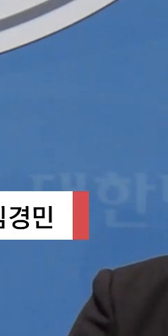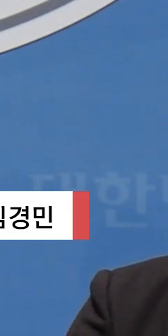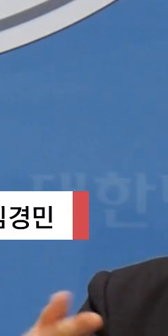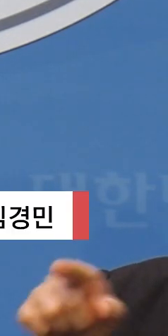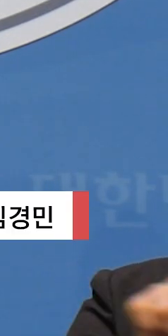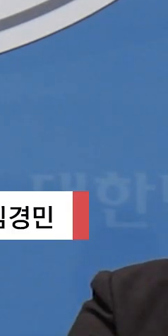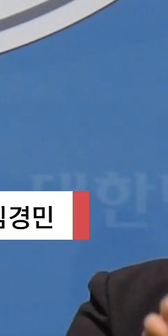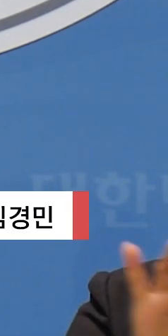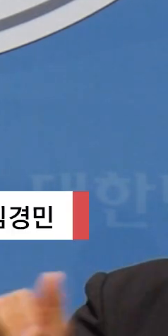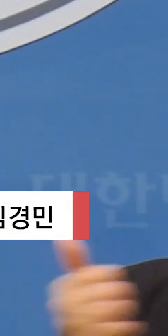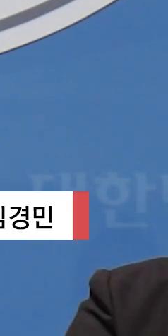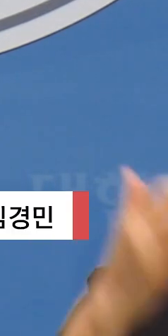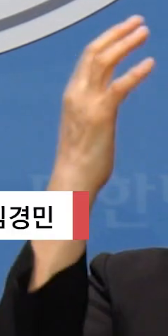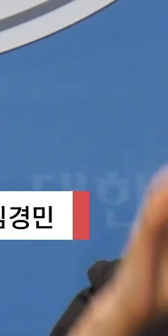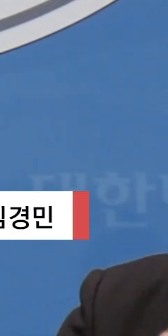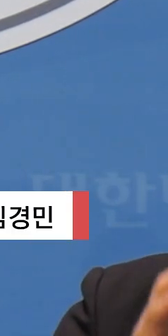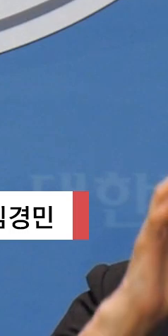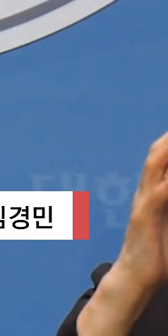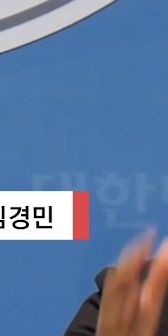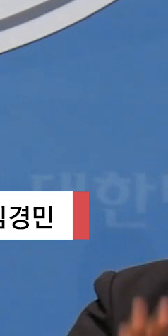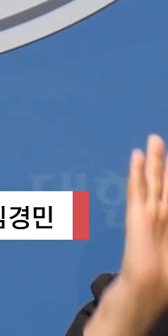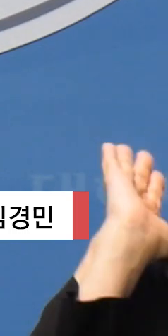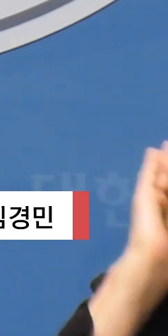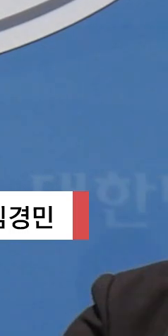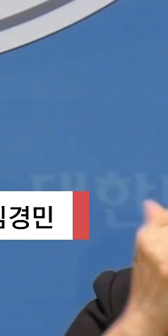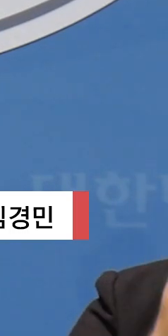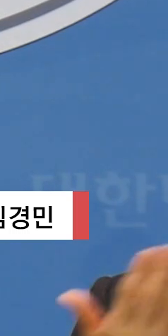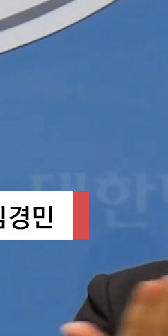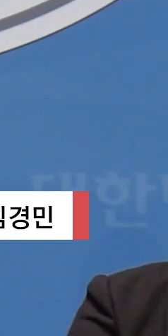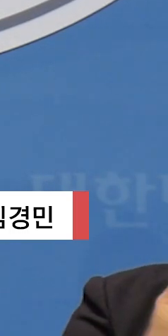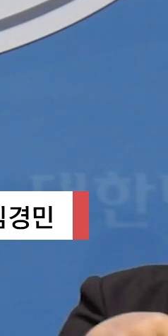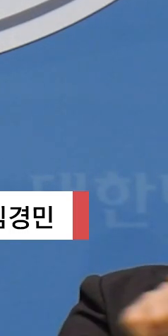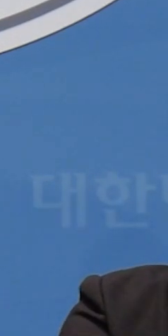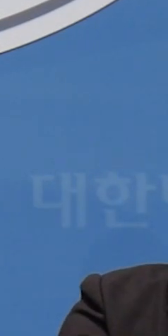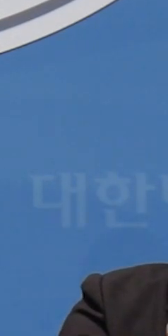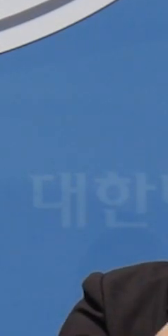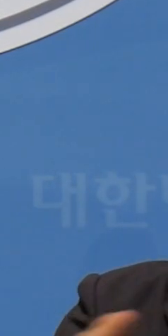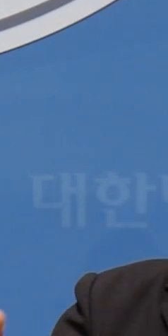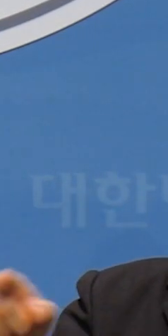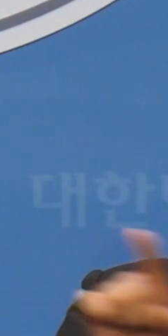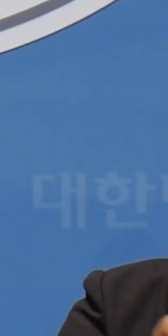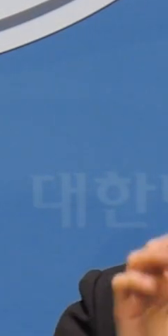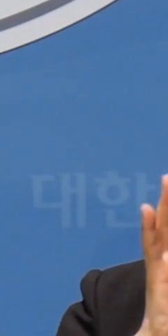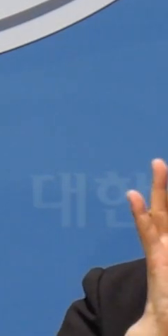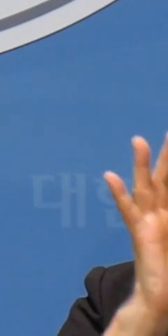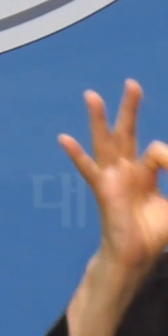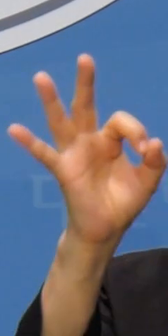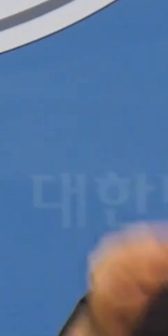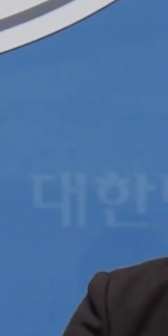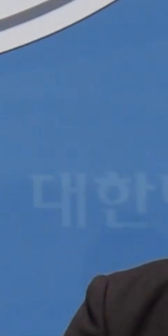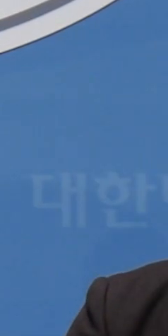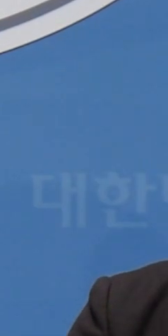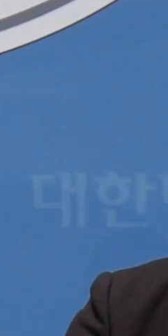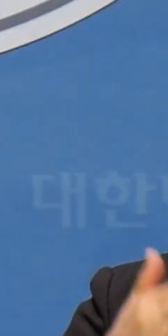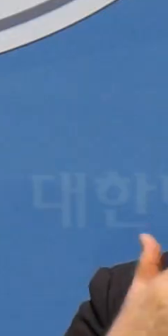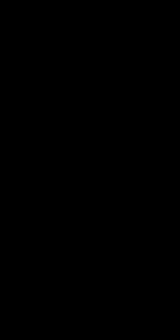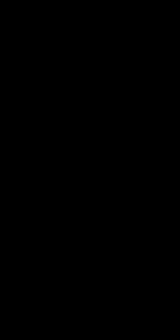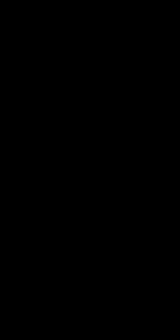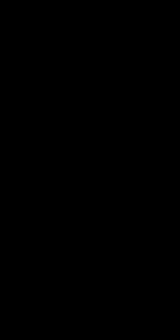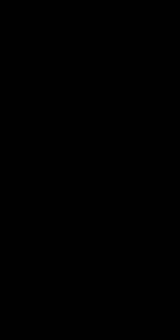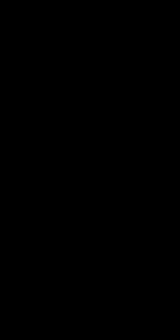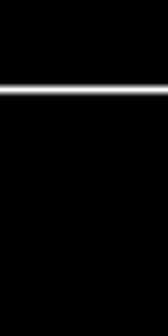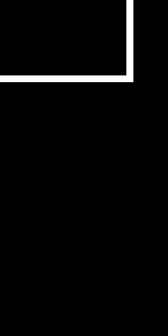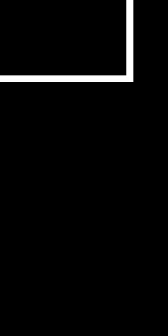동료로 대한민국과 의정부의 발전을 위해 함께 노력하겠습니다. 고맙습니다.